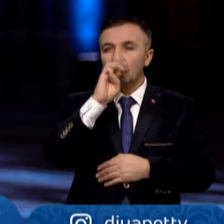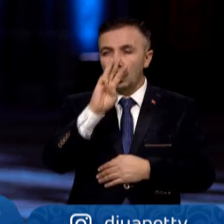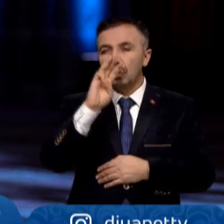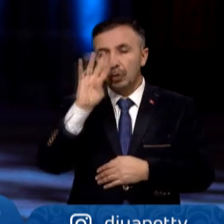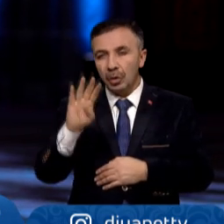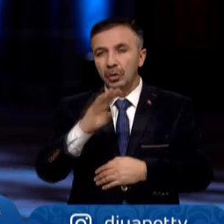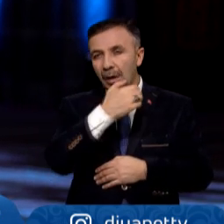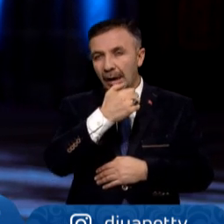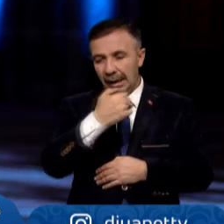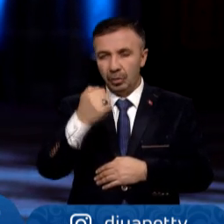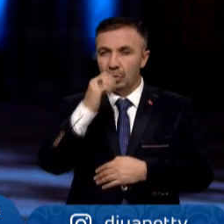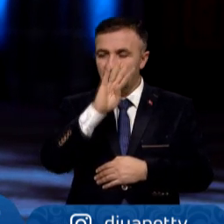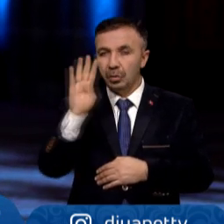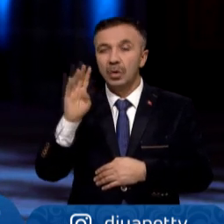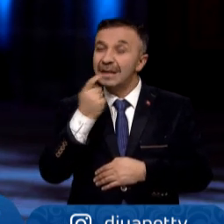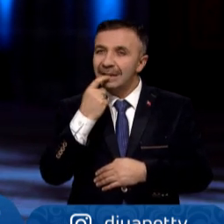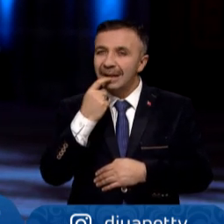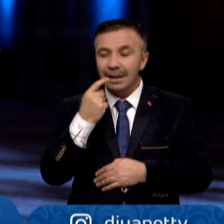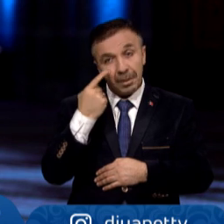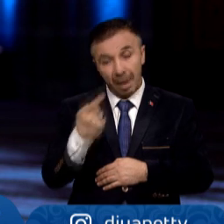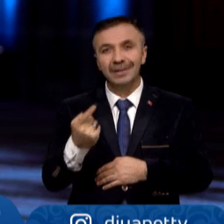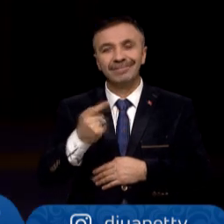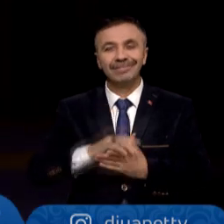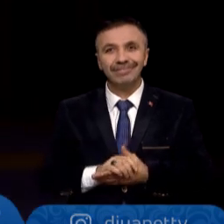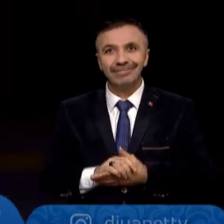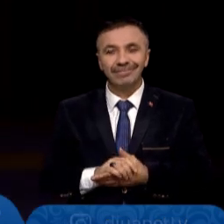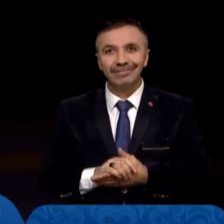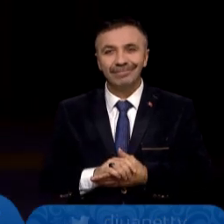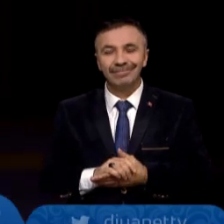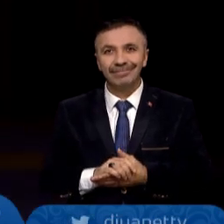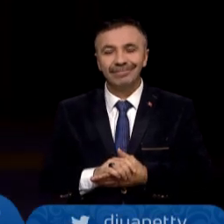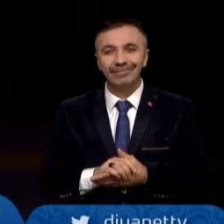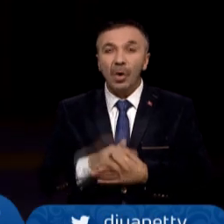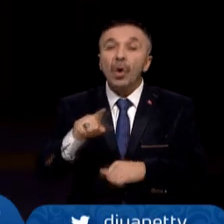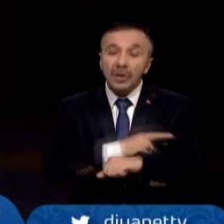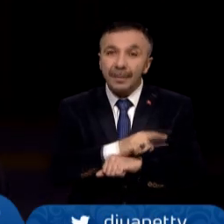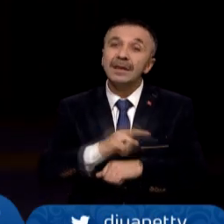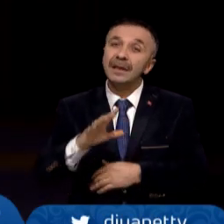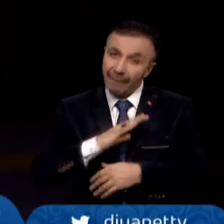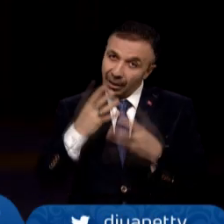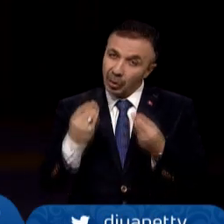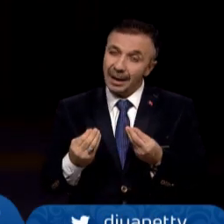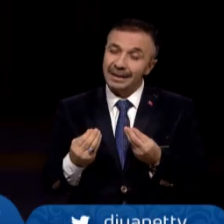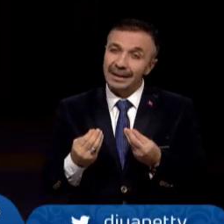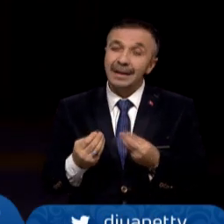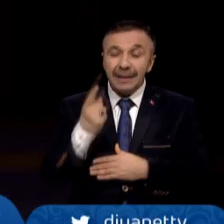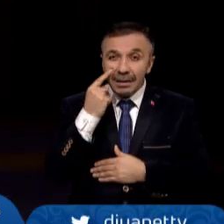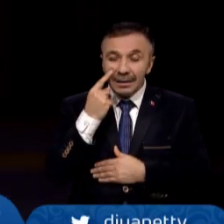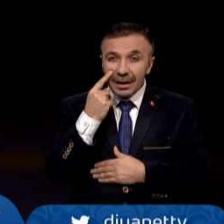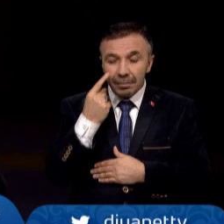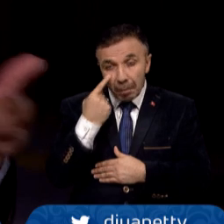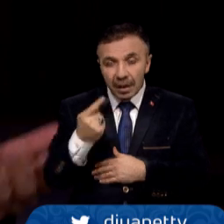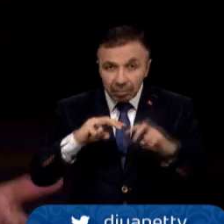634 644 yıllarına Bir taşın bu ve o zaman ki var olan